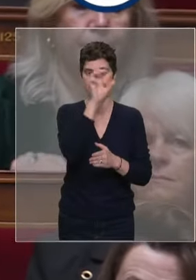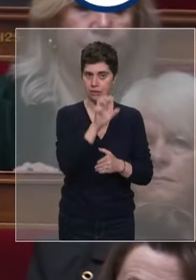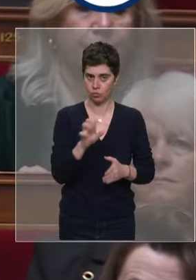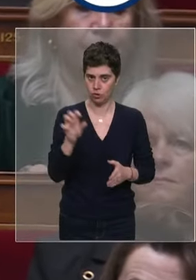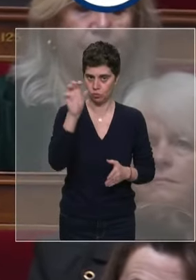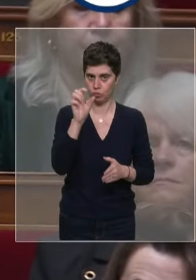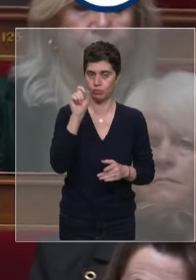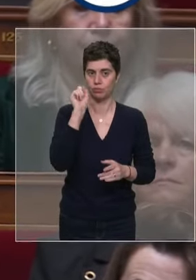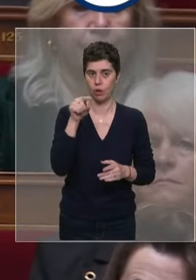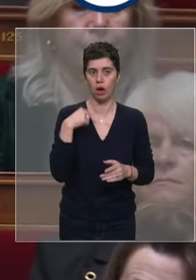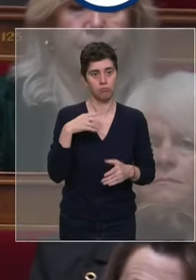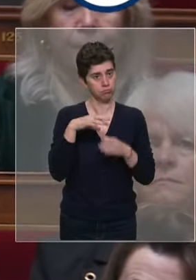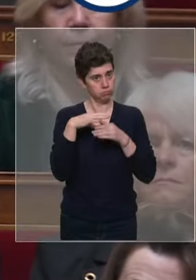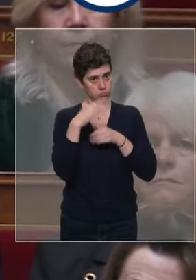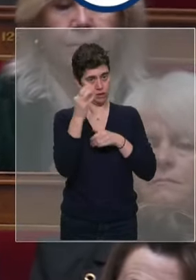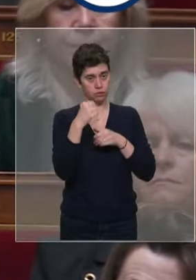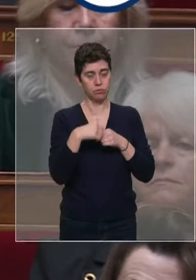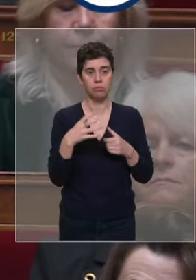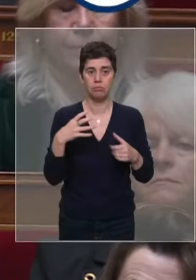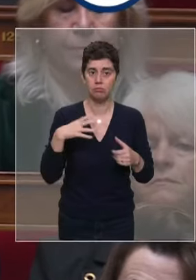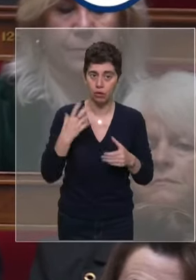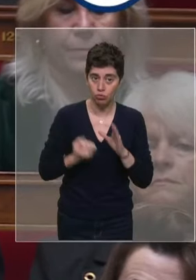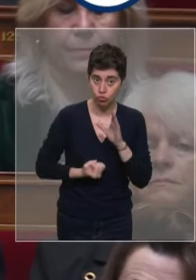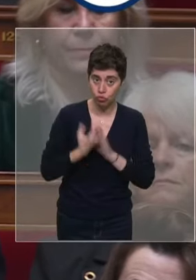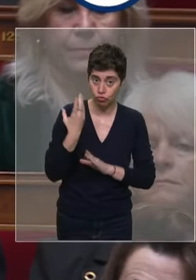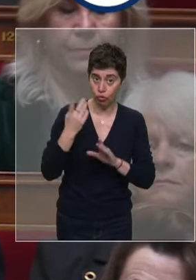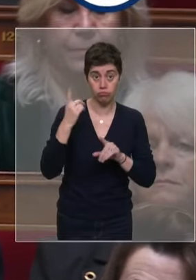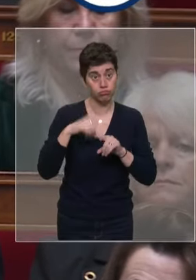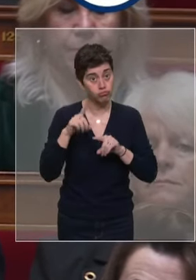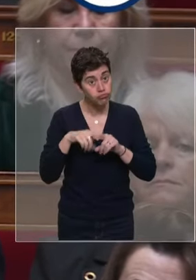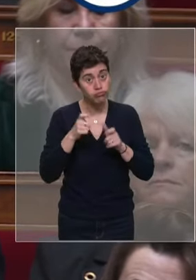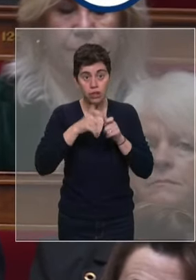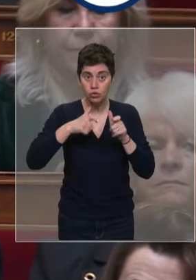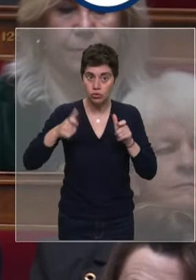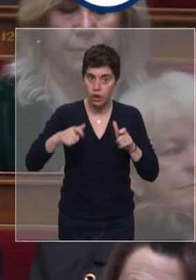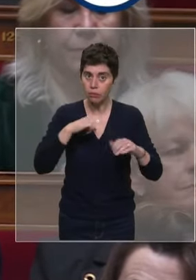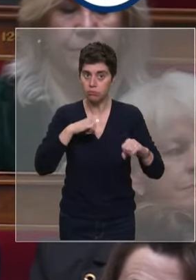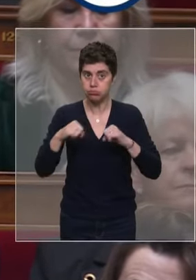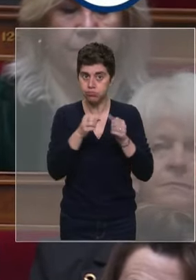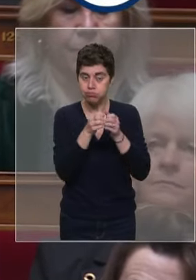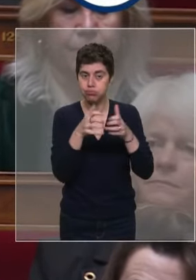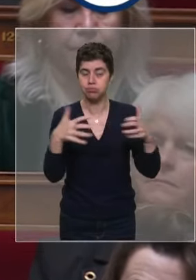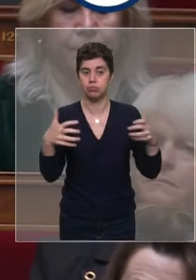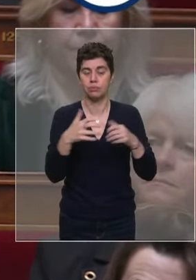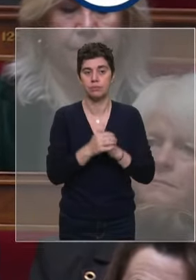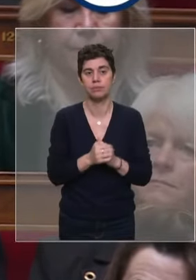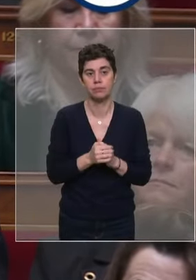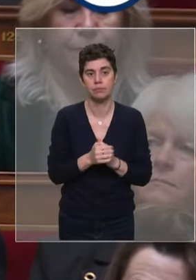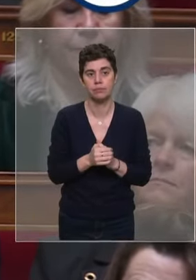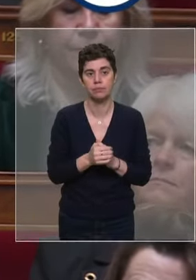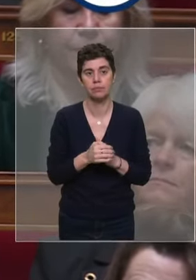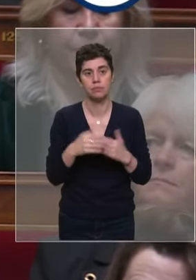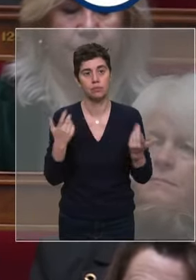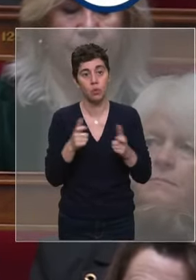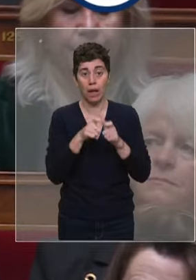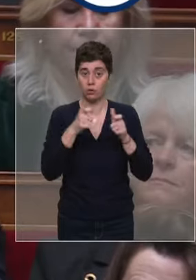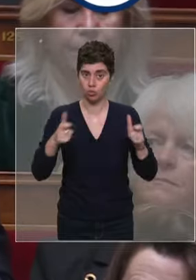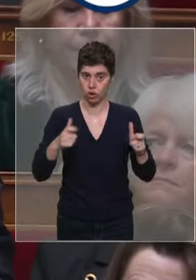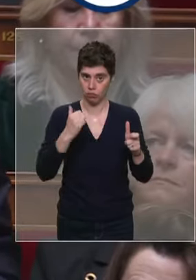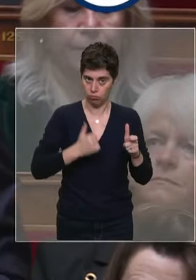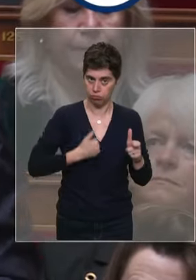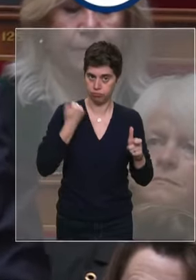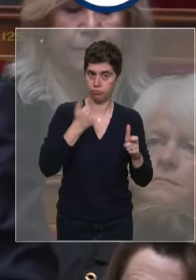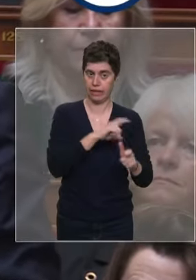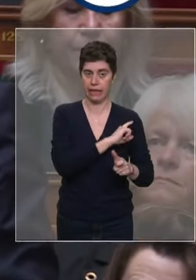élu, connaît une renaissance utile et attendue de son secteur industriel. En plus de la défense de notre souveraineté industrielle